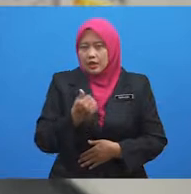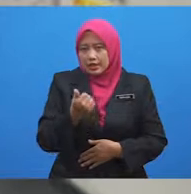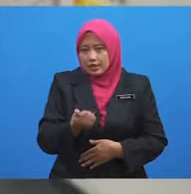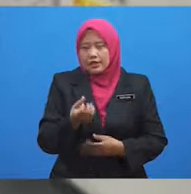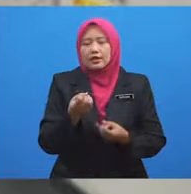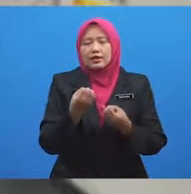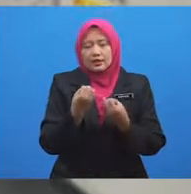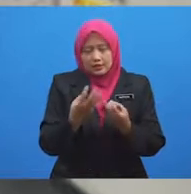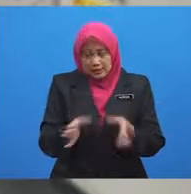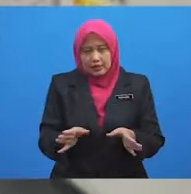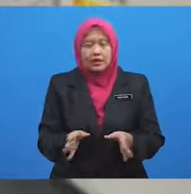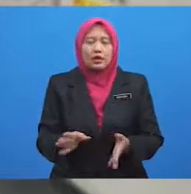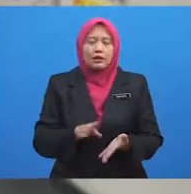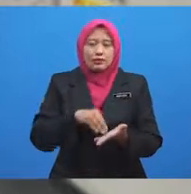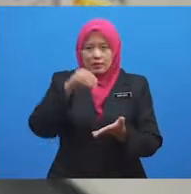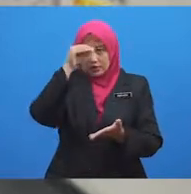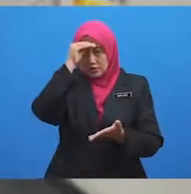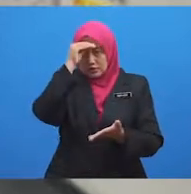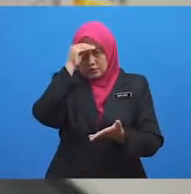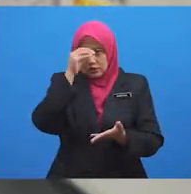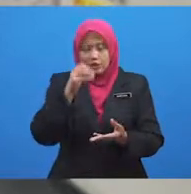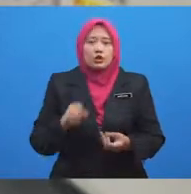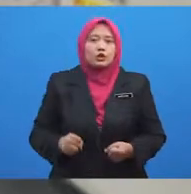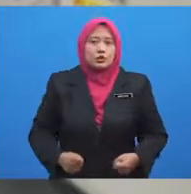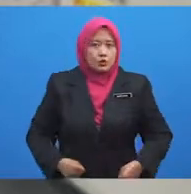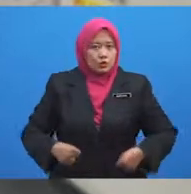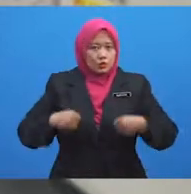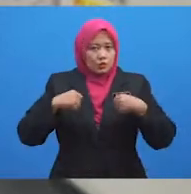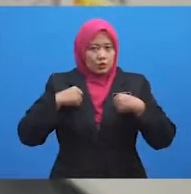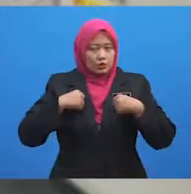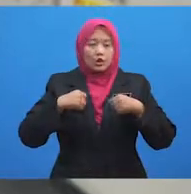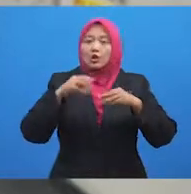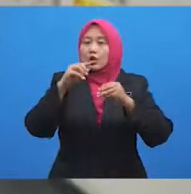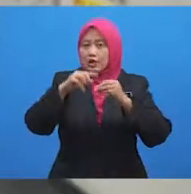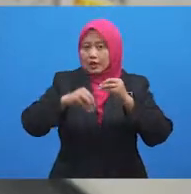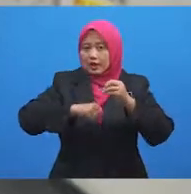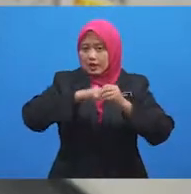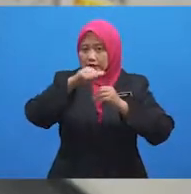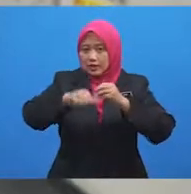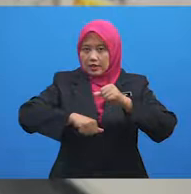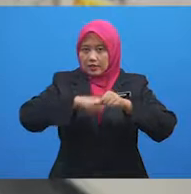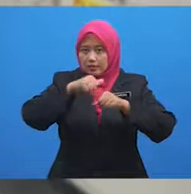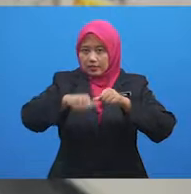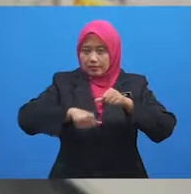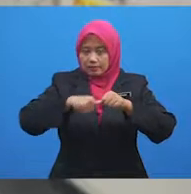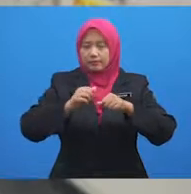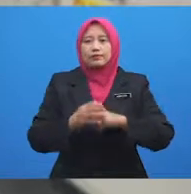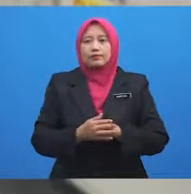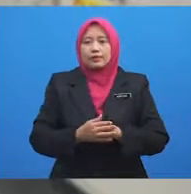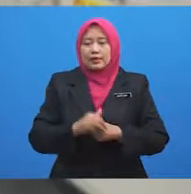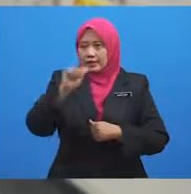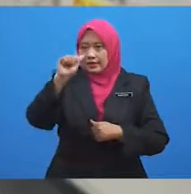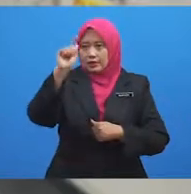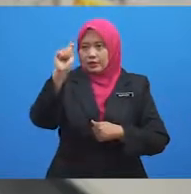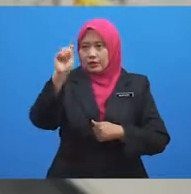mempelajari struktur suatu atom, iaitu semua atom mengandungi